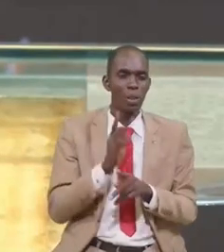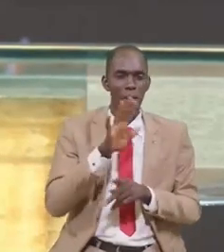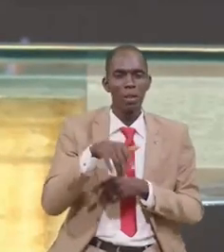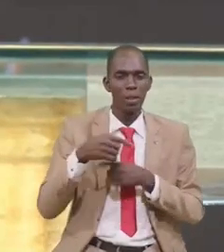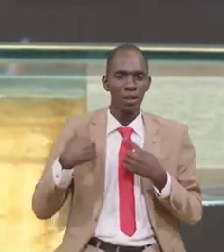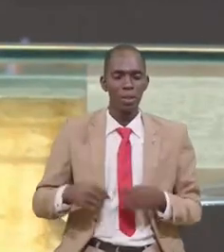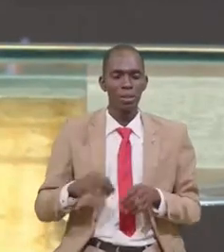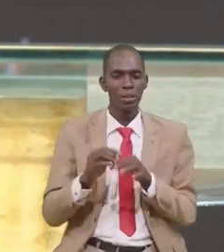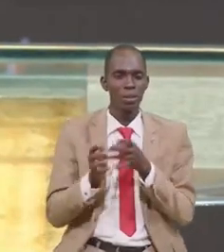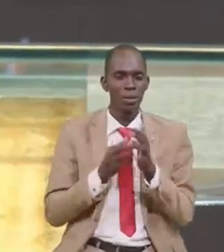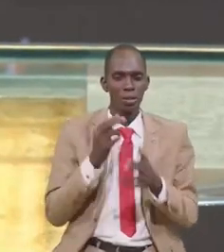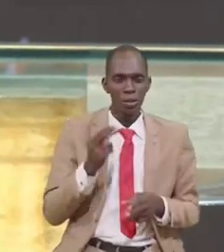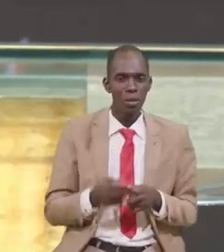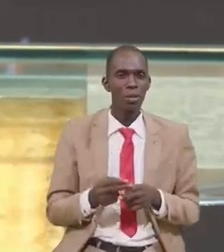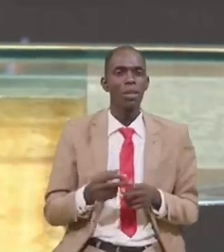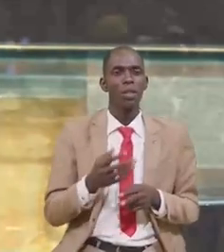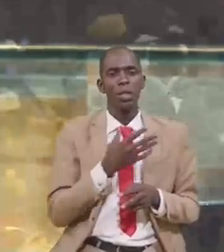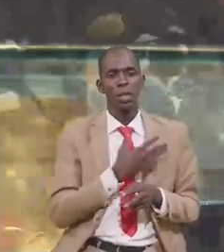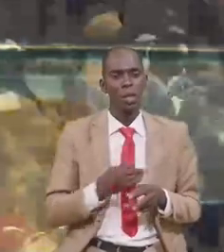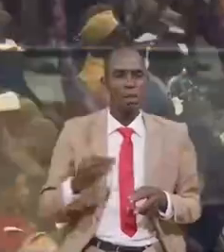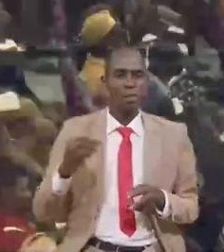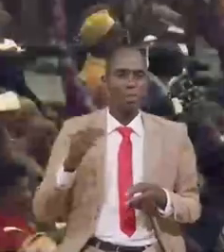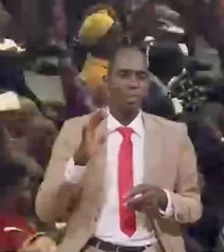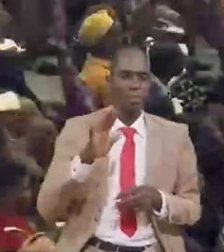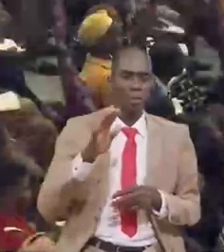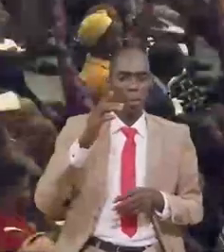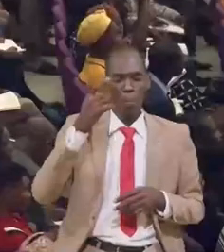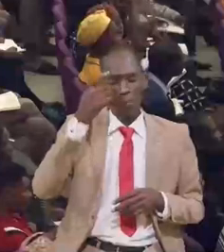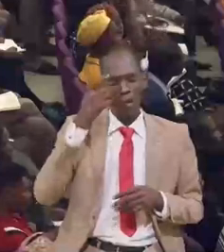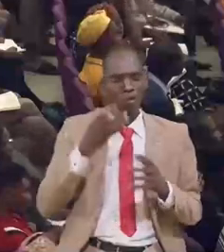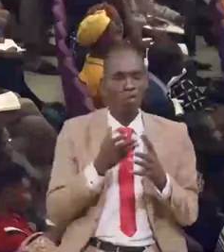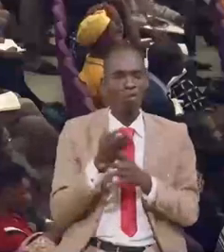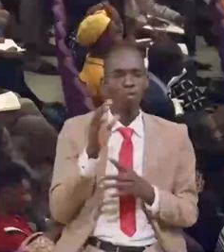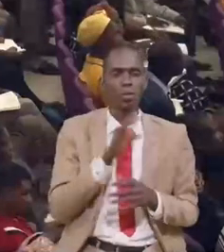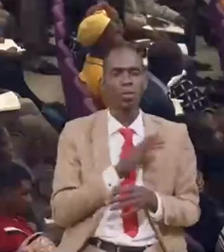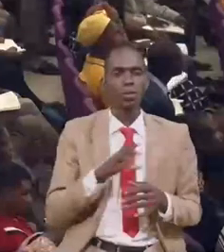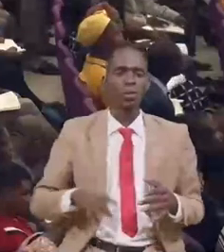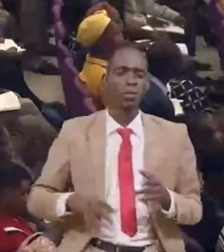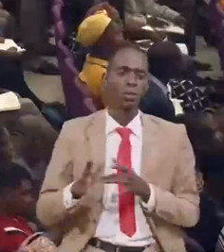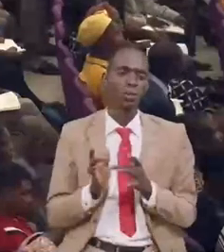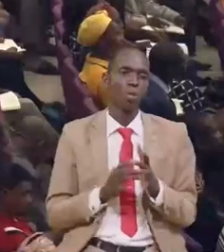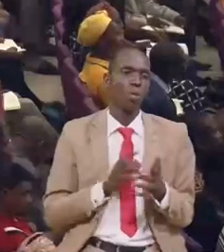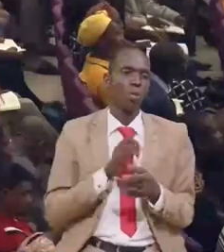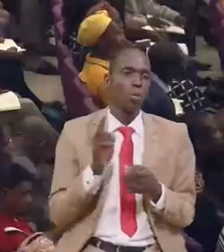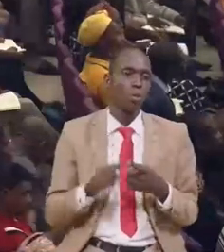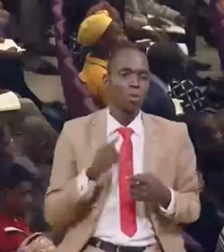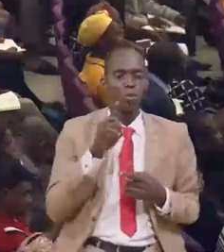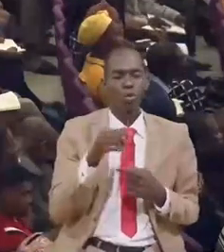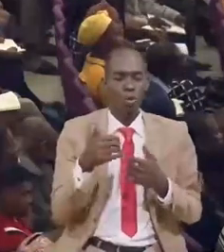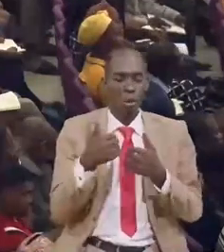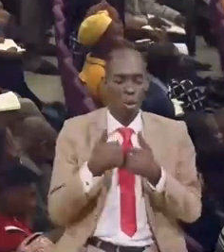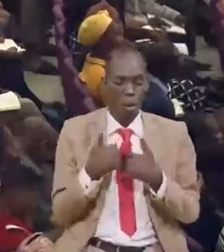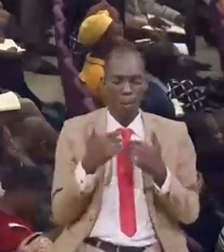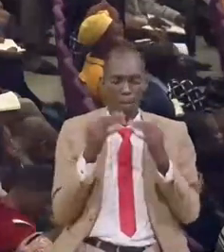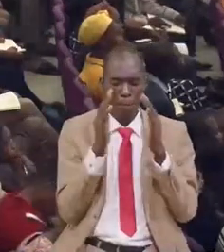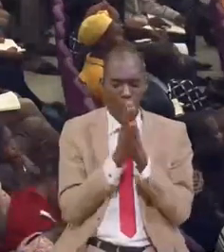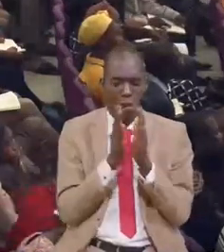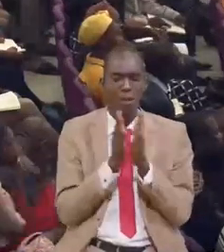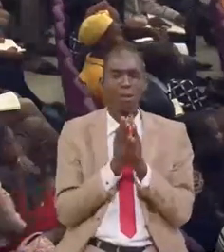vos pensées en Jésus-Christ. Dès que vous avez prié, alors